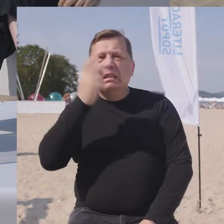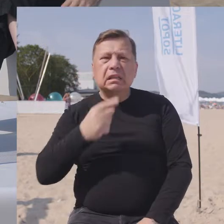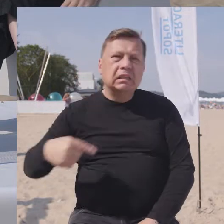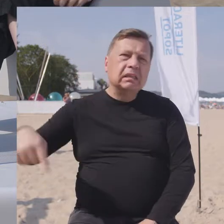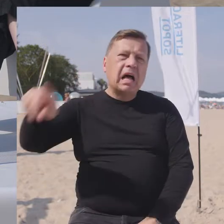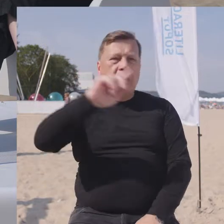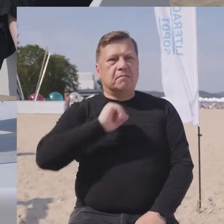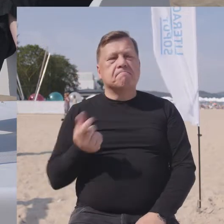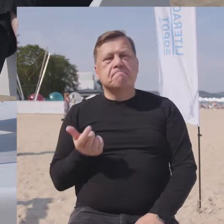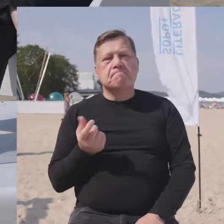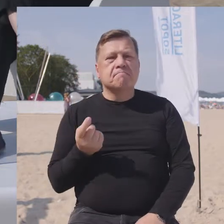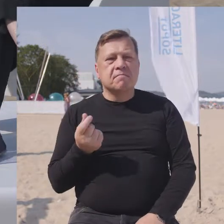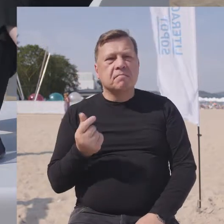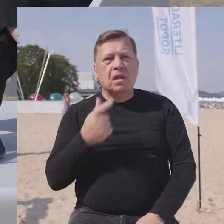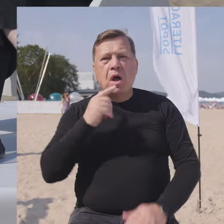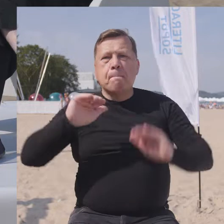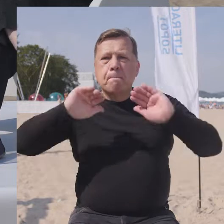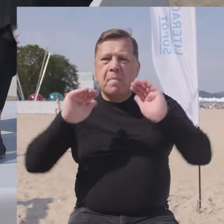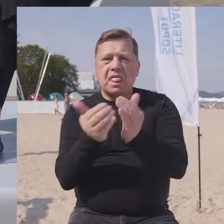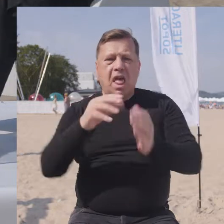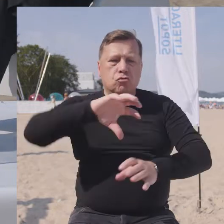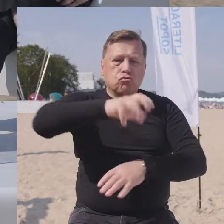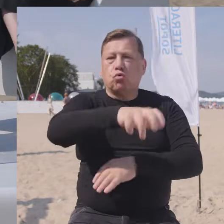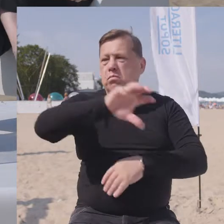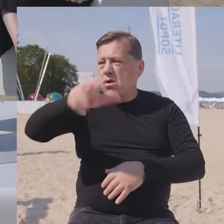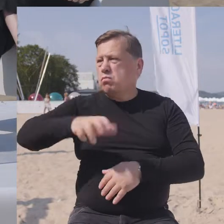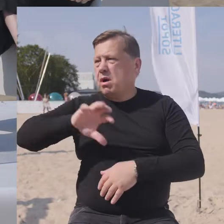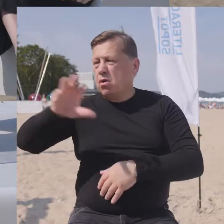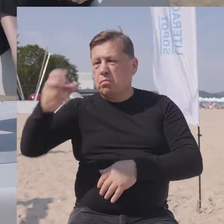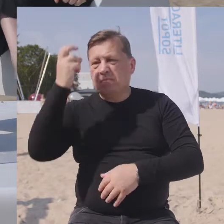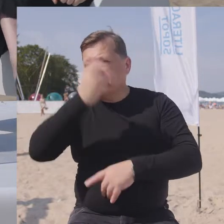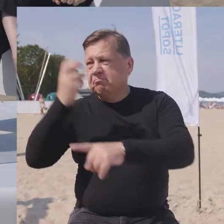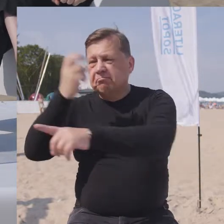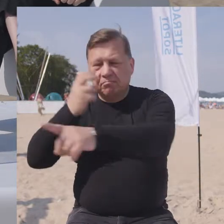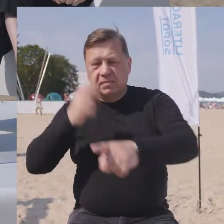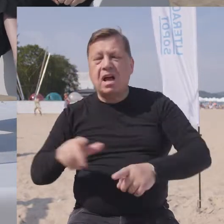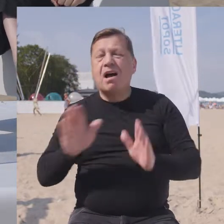ogóle wszelkimi mniejszościami, grupami społecznymi, które zwykle w